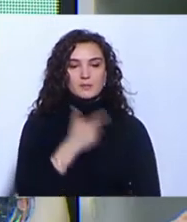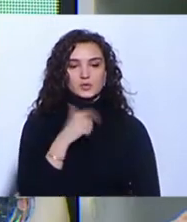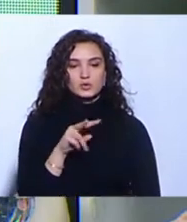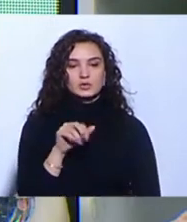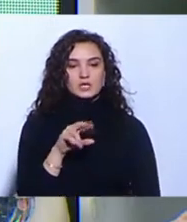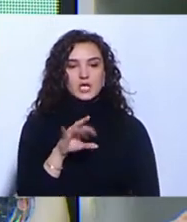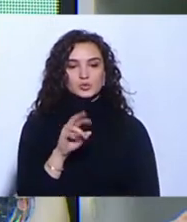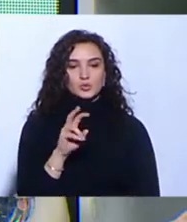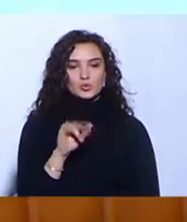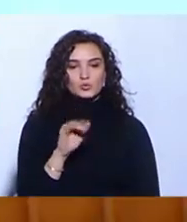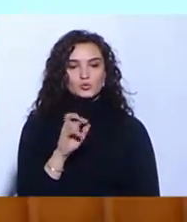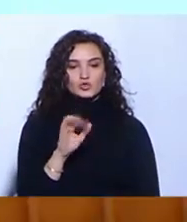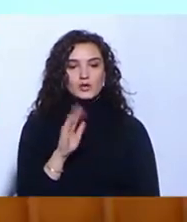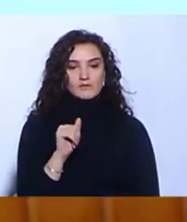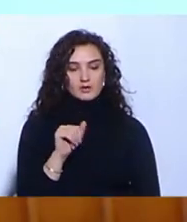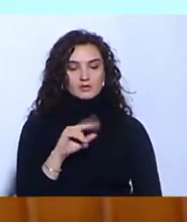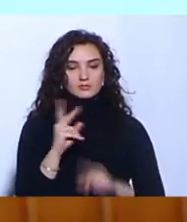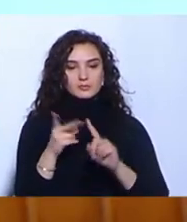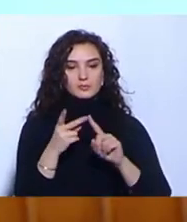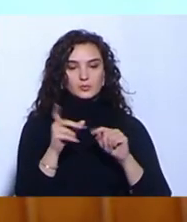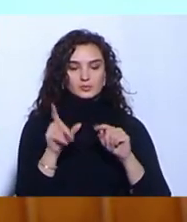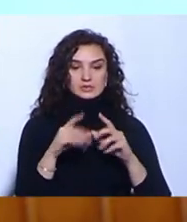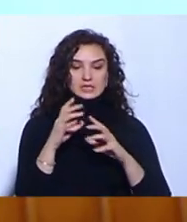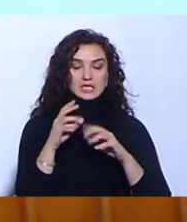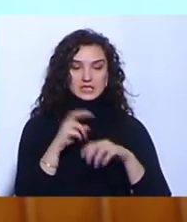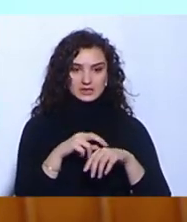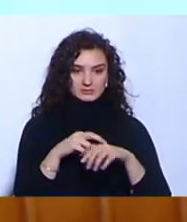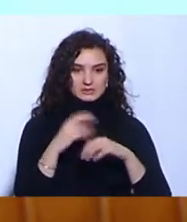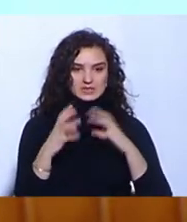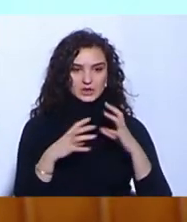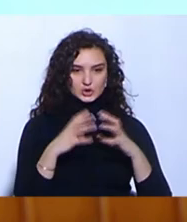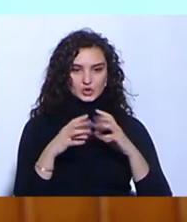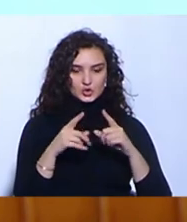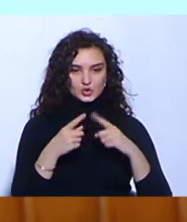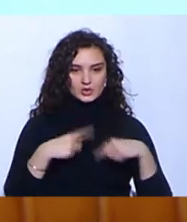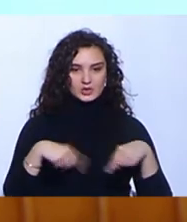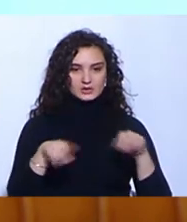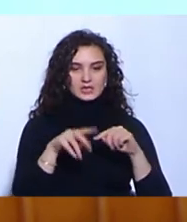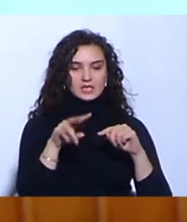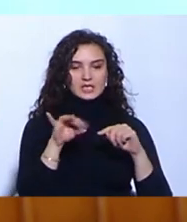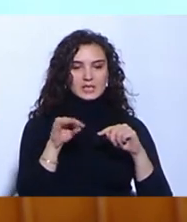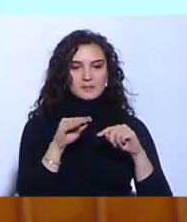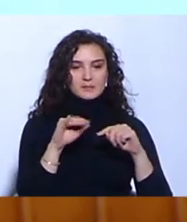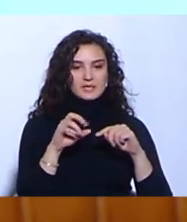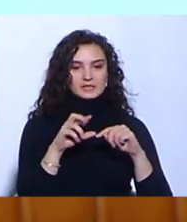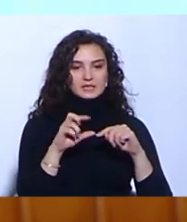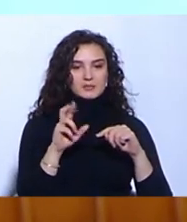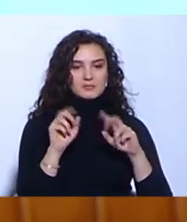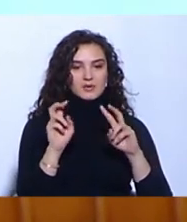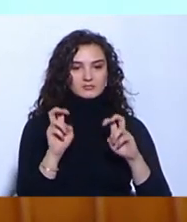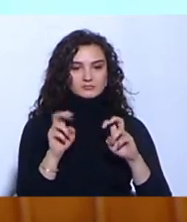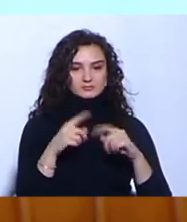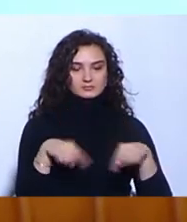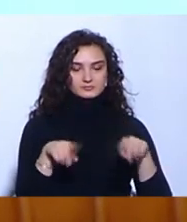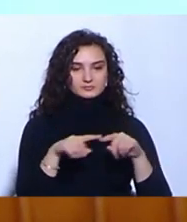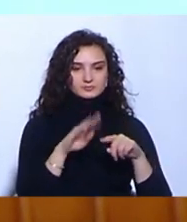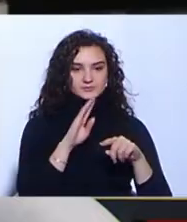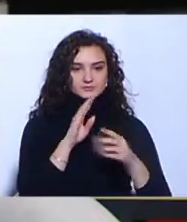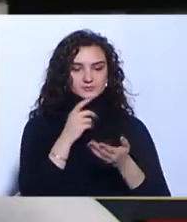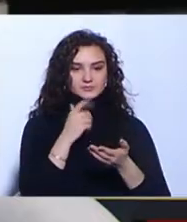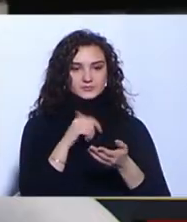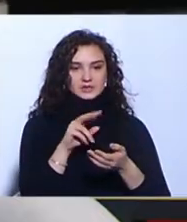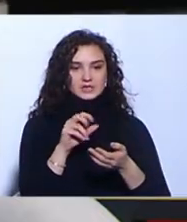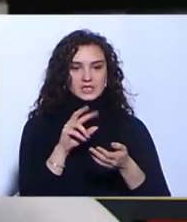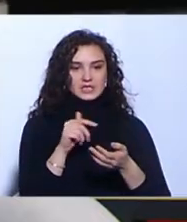კუჭავა და ექიმი საერთაშორისო გაერთიანების ლიმფედემის საერთაშორისო გაერთიანების წევრი ქალბატონი